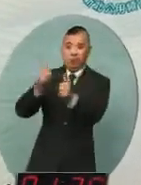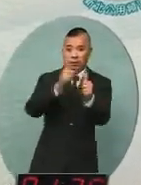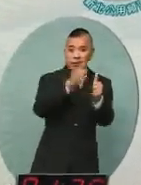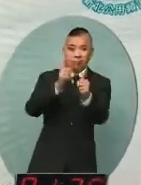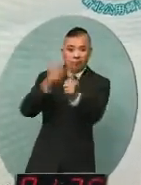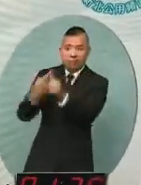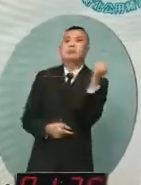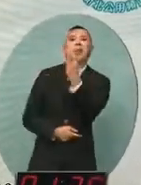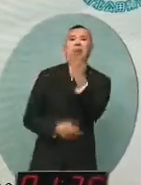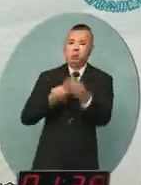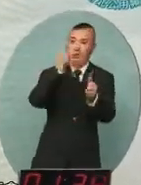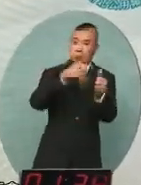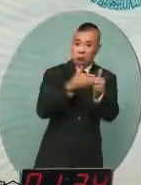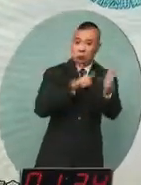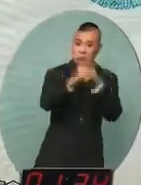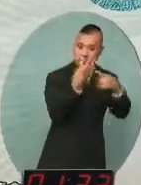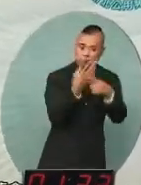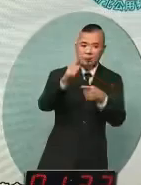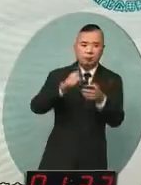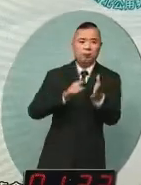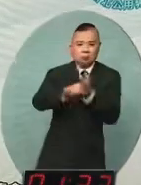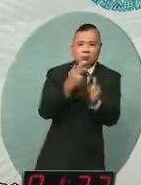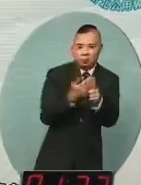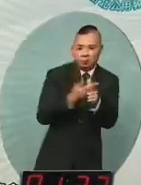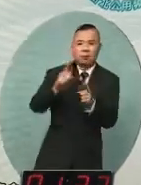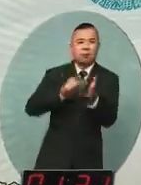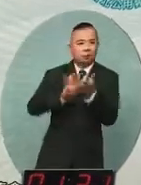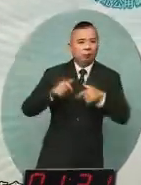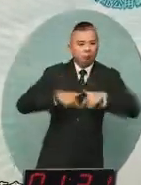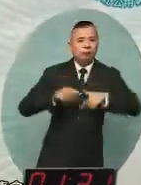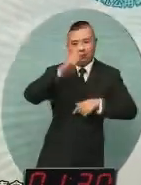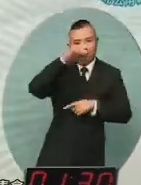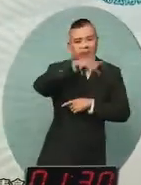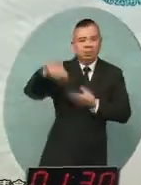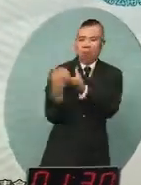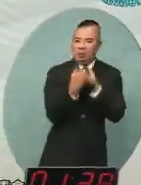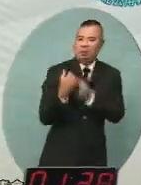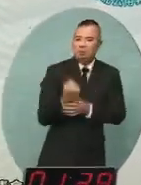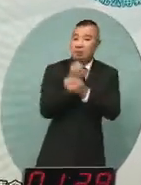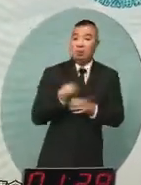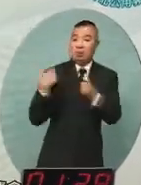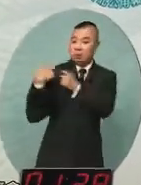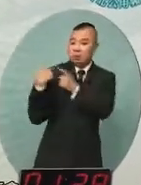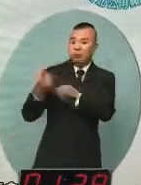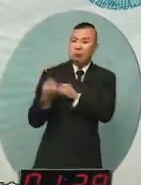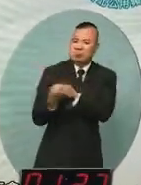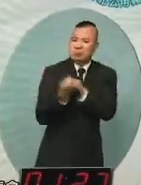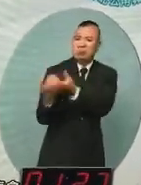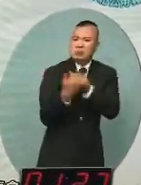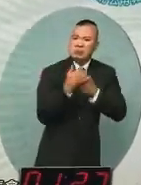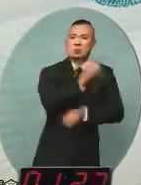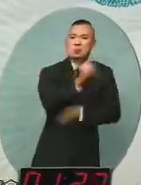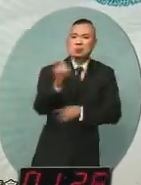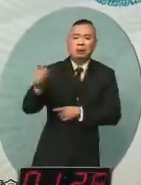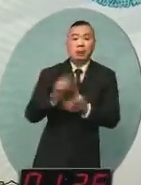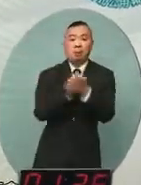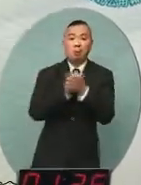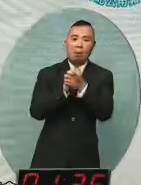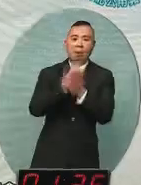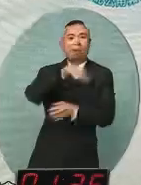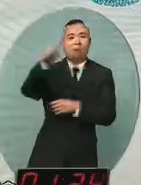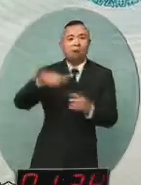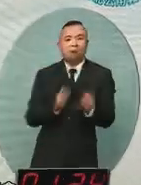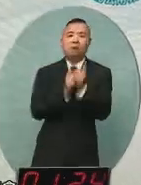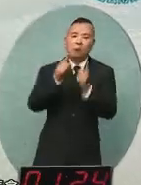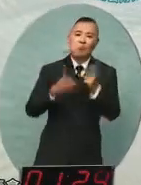享，倩萍是一个教育专业、专职用心的一个议员，也希望大家可以用选票来肯定。那我最近在跑行程的时候，很多人都会给我很多的一些